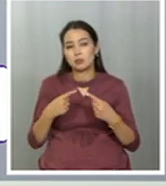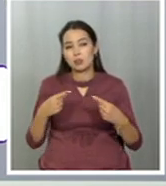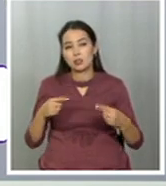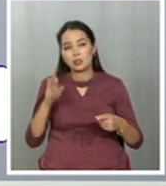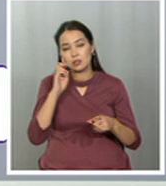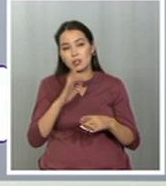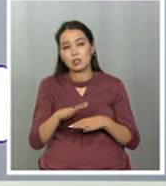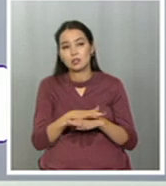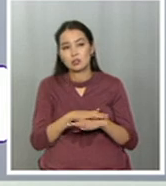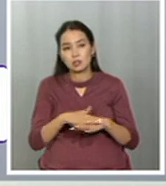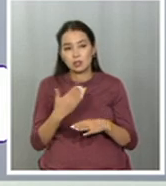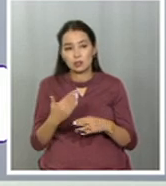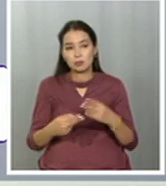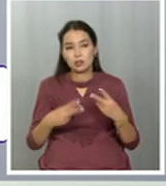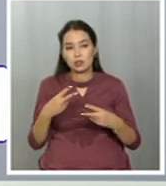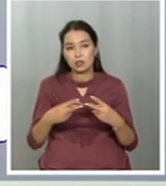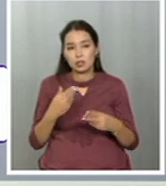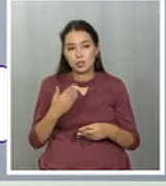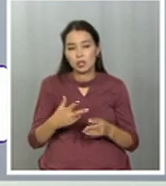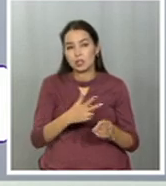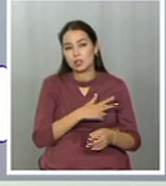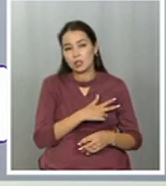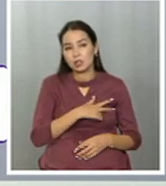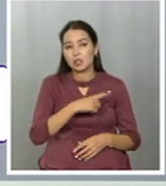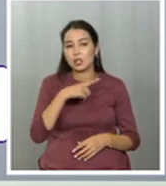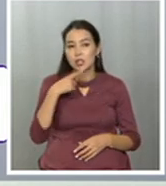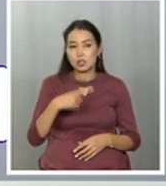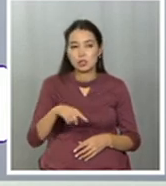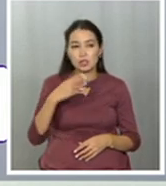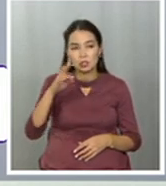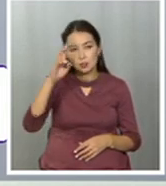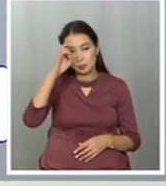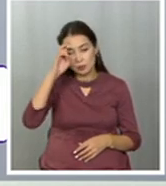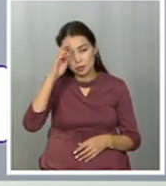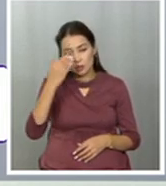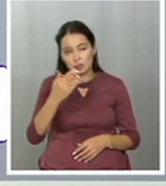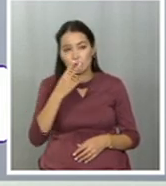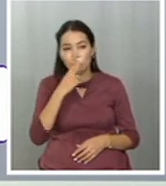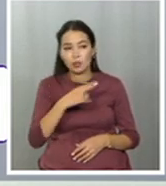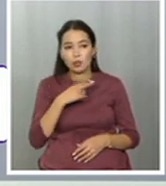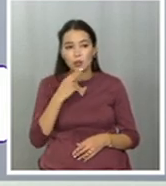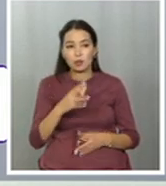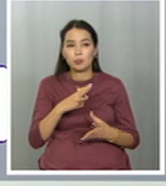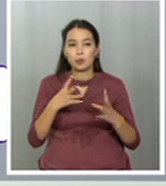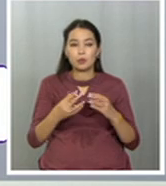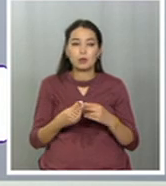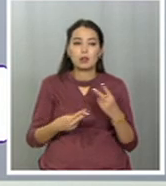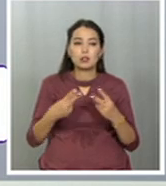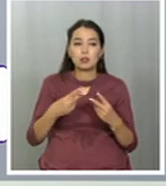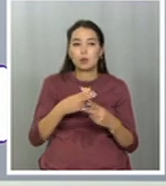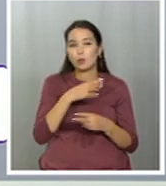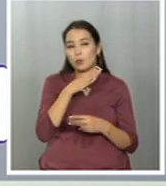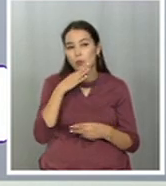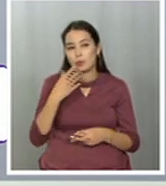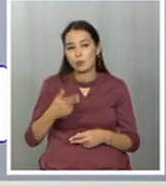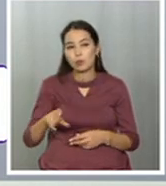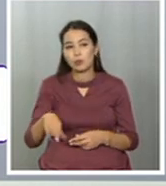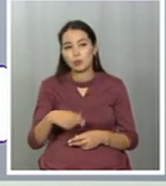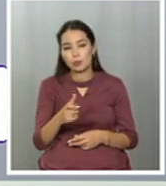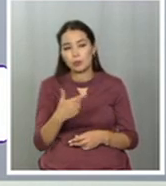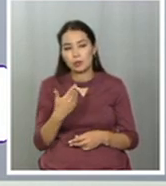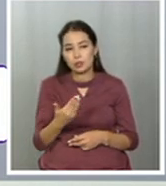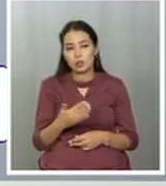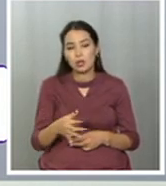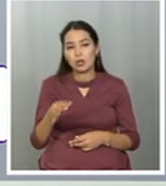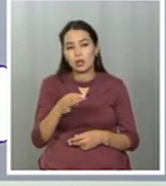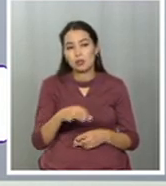алатын болсақ, Канада, Ресей мемлекеттерін қарастырған кезде көптеген өзендер Канада мен Ресей аумағы